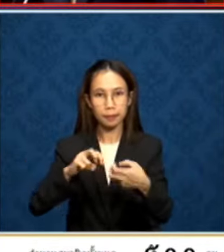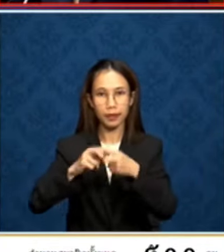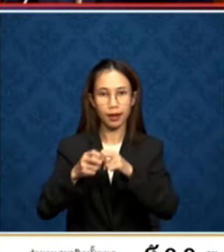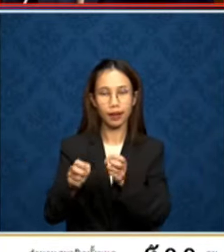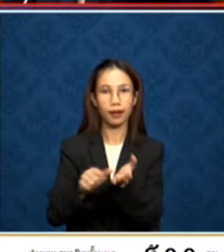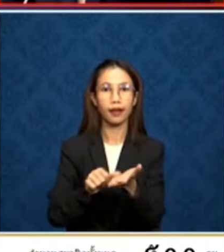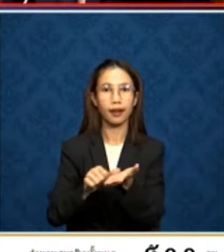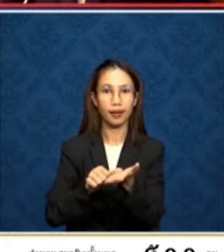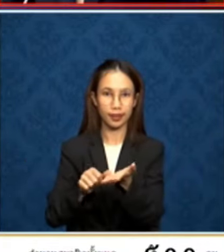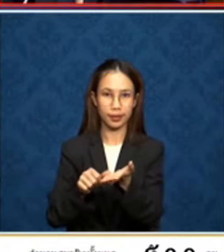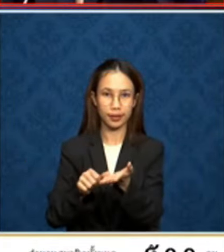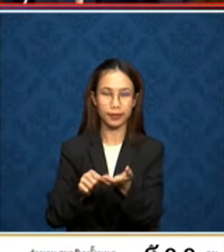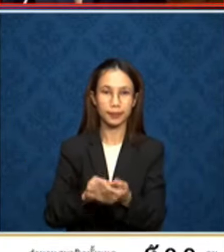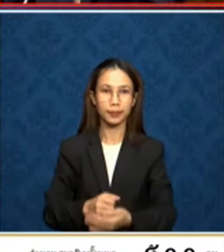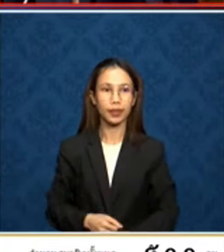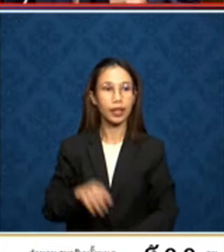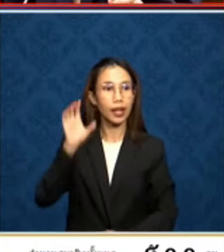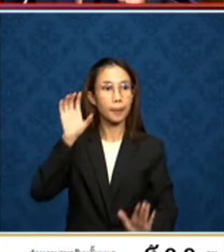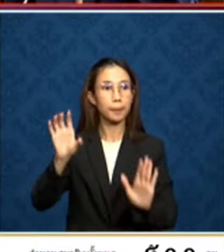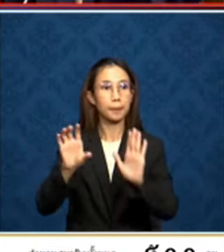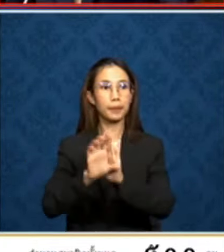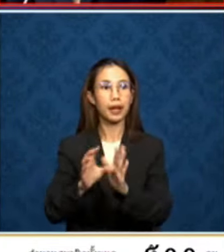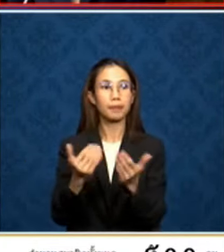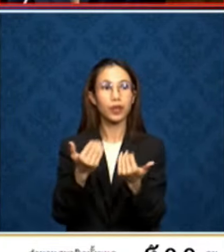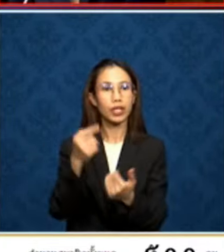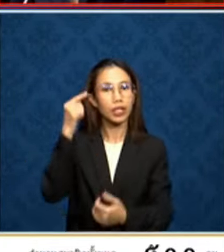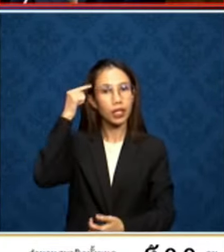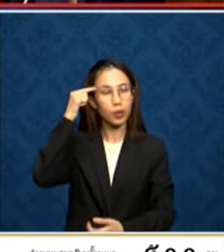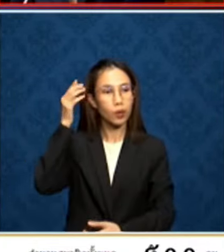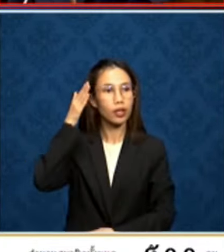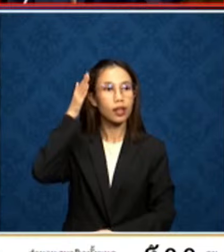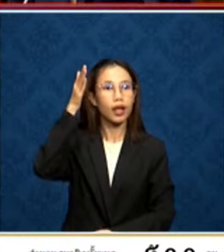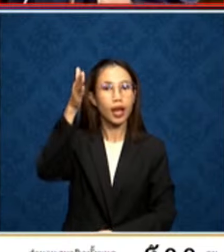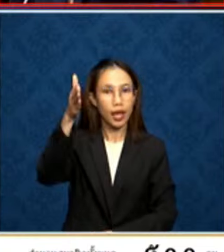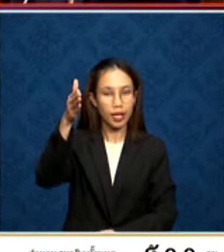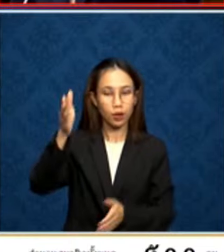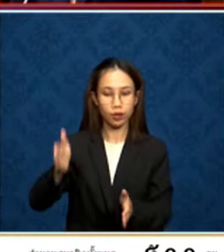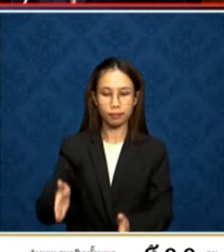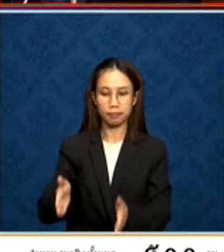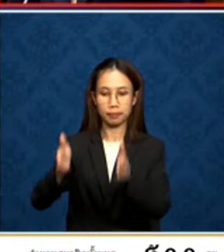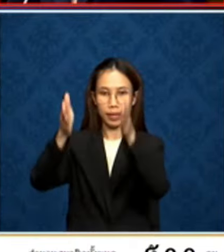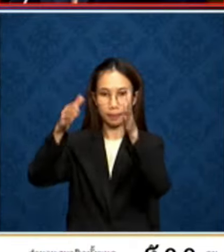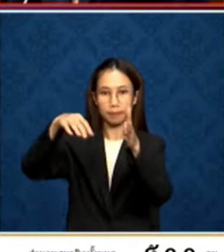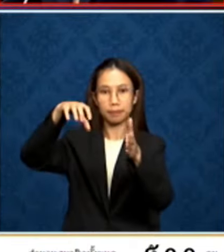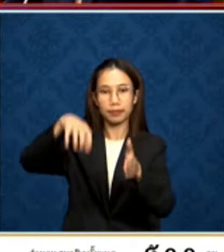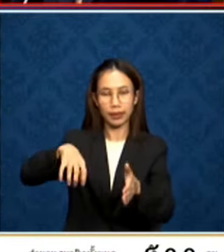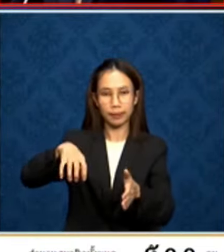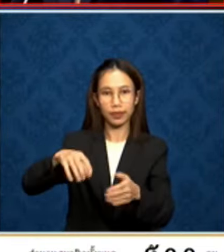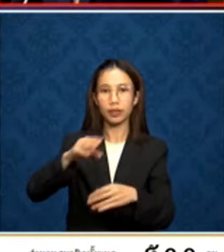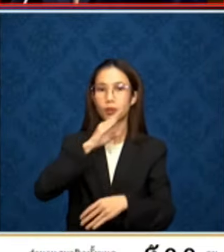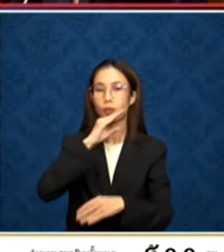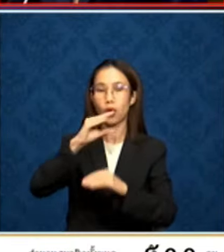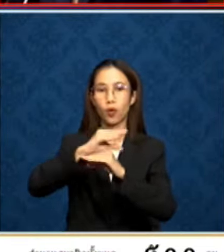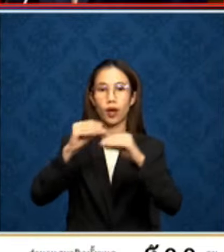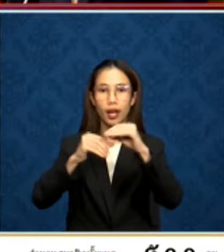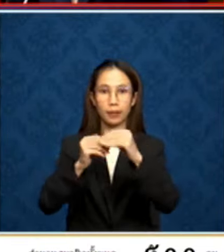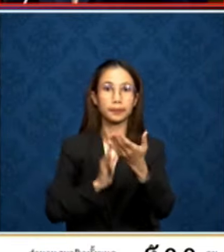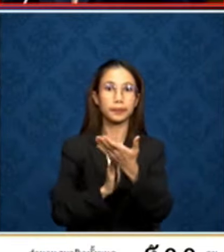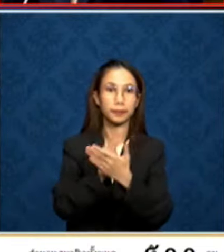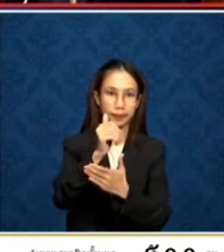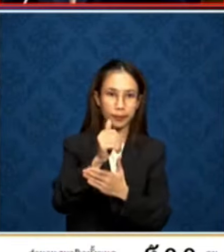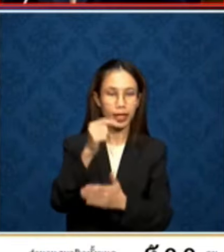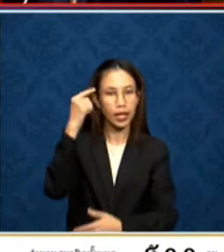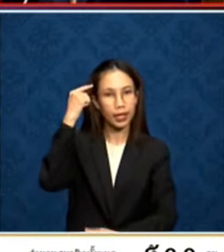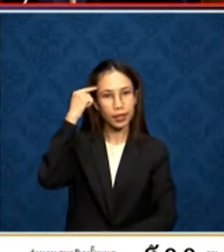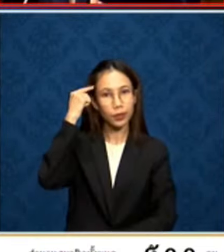นี้อันนี้เป็นภาพในปัจจุบันที่คาดว่าจะมีอาคารขึ้นมานะคะถ้าหากว่าโครงการนี้ได้รับการอนุมัติแล้วดิฉันก็